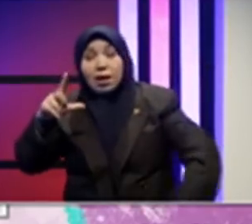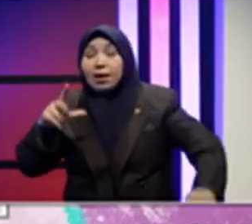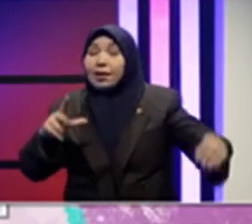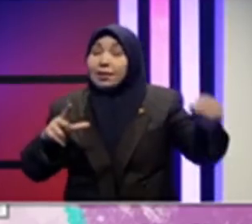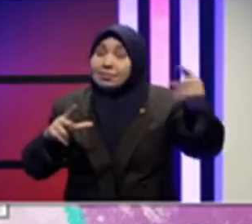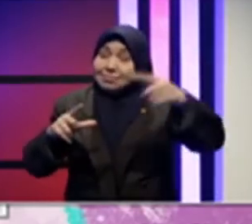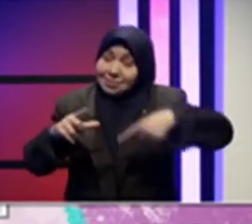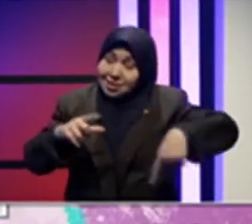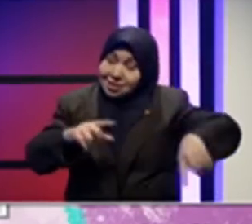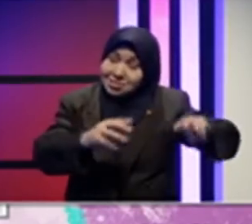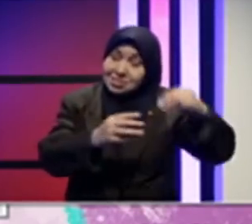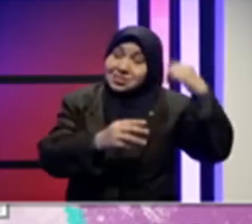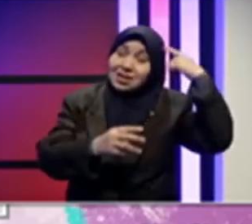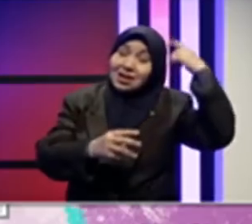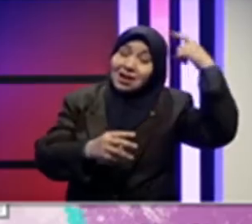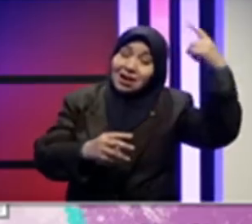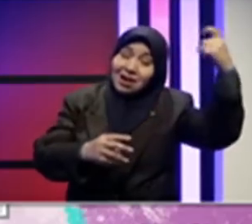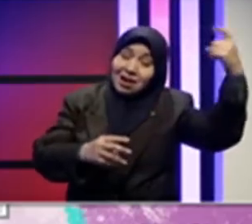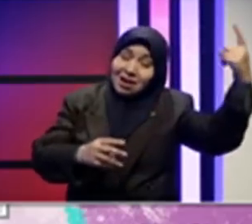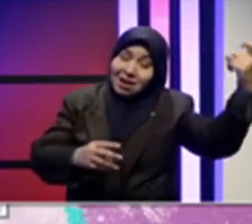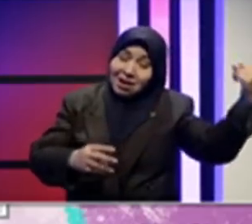وهم لا